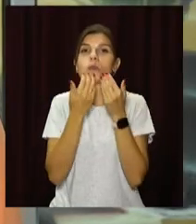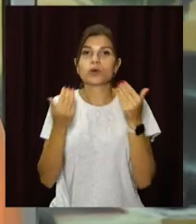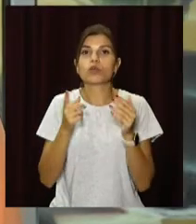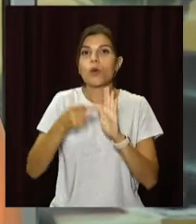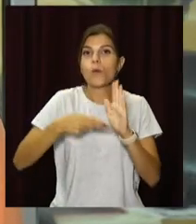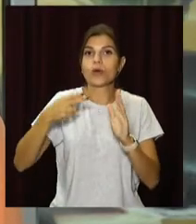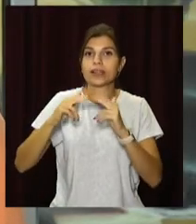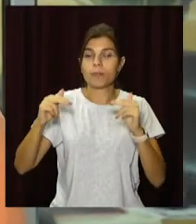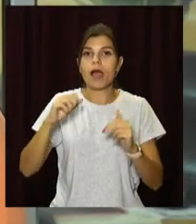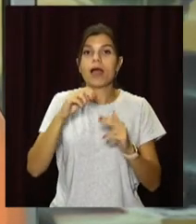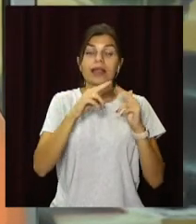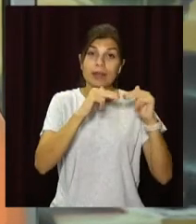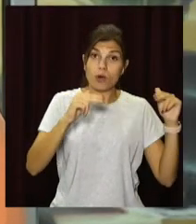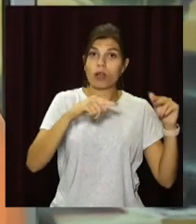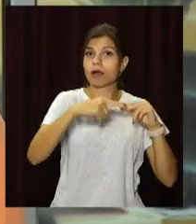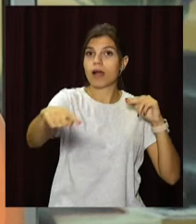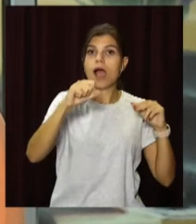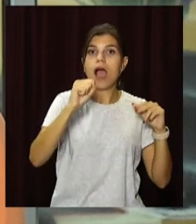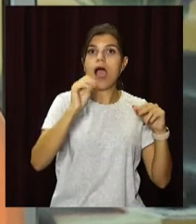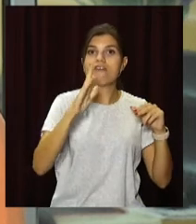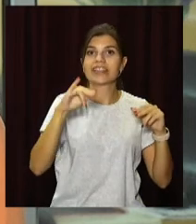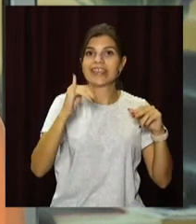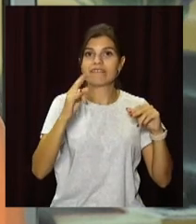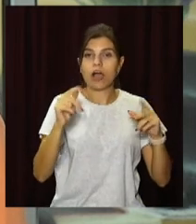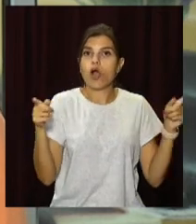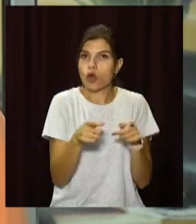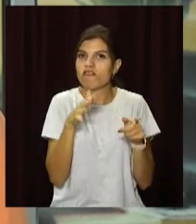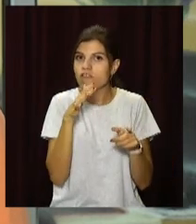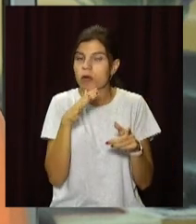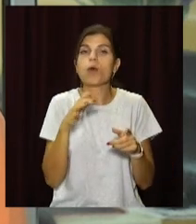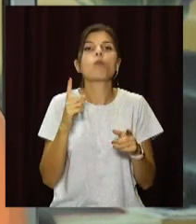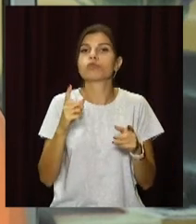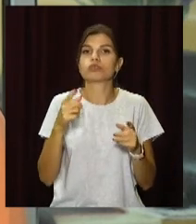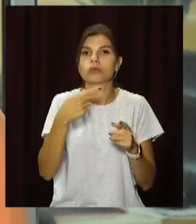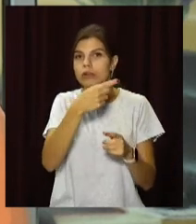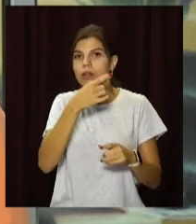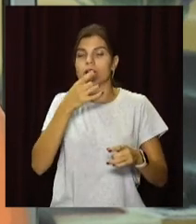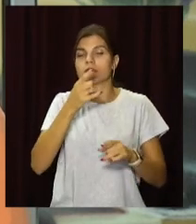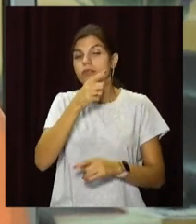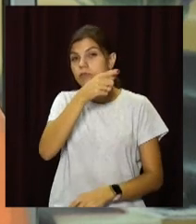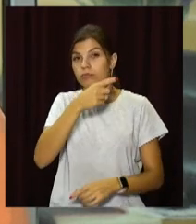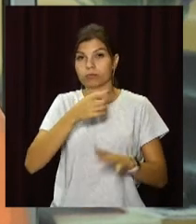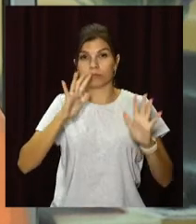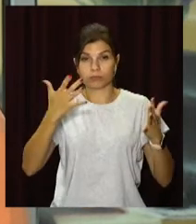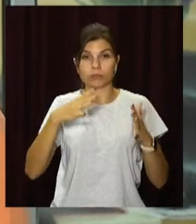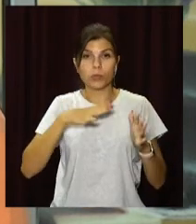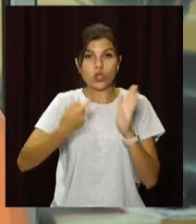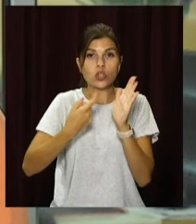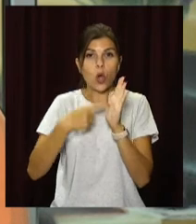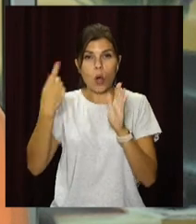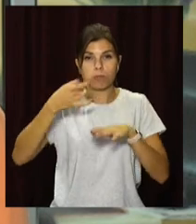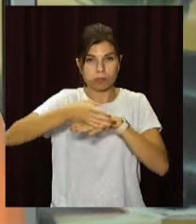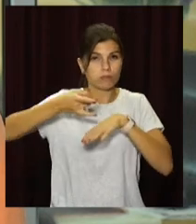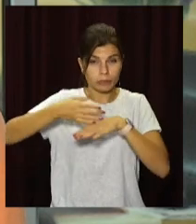Поїзд Дніпро-Авдіївка продовжить курсувати за скороченим маршрутом. Усе через артилерійський обстріл, який влаштували бойовики в Донецькій